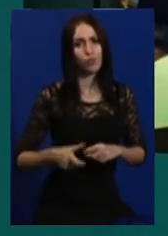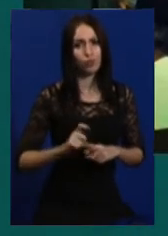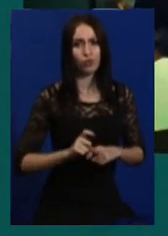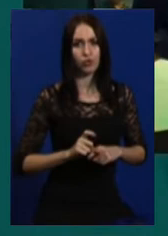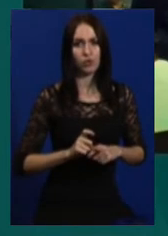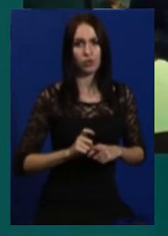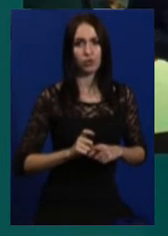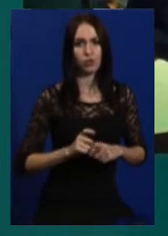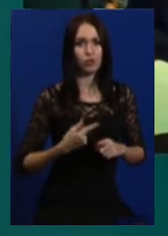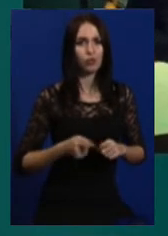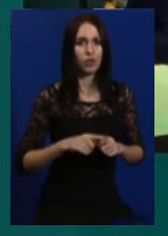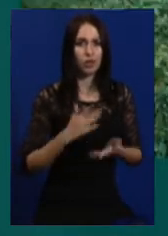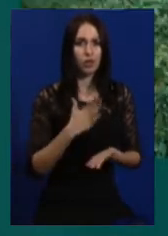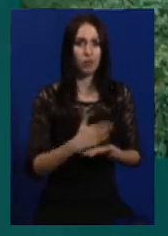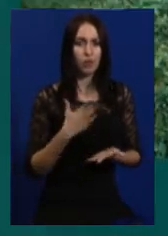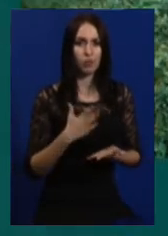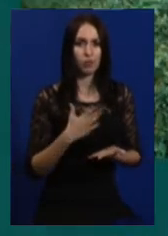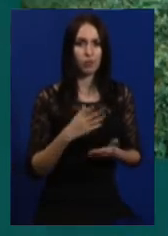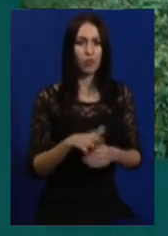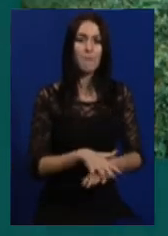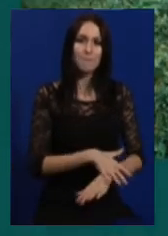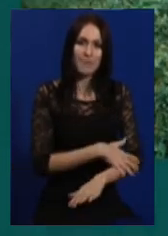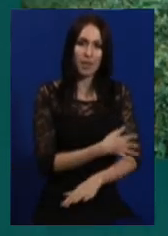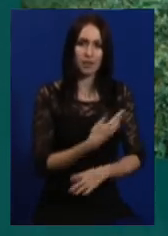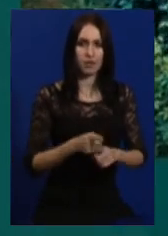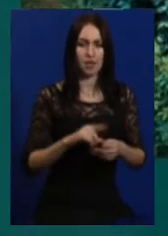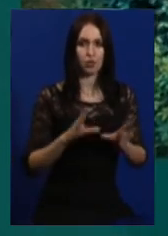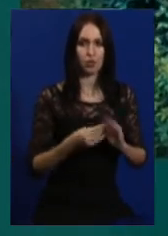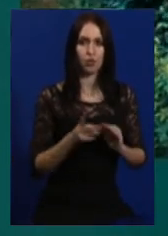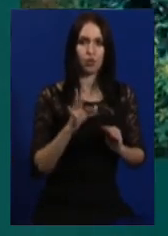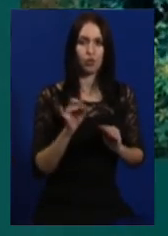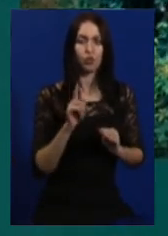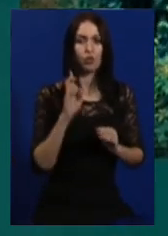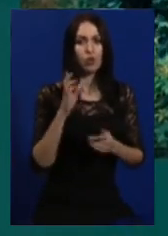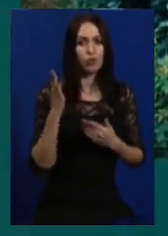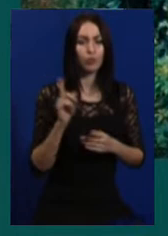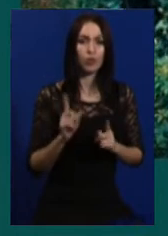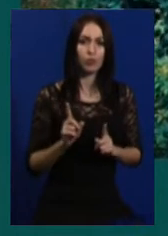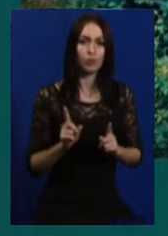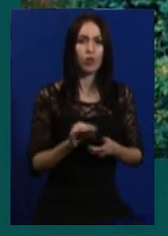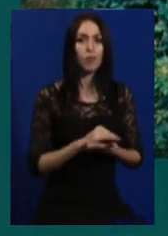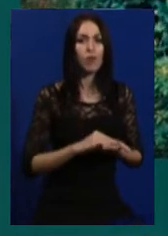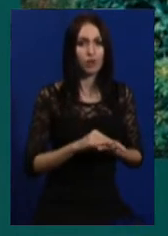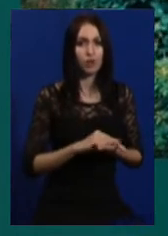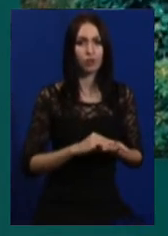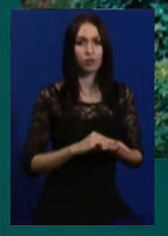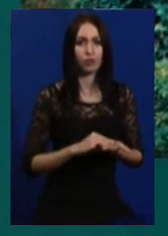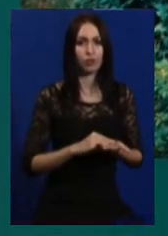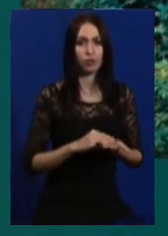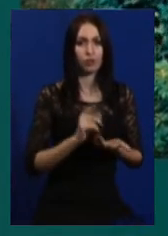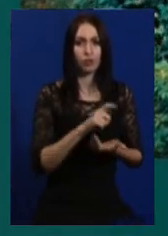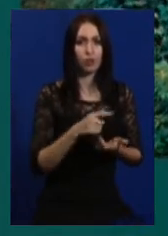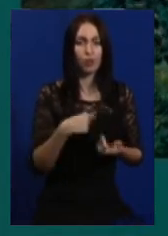такие медленные что касается государства потому что повторюсь нему не готовы были ко